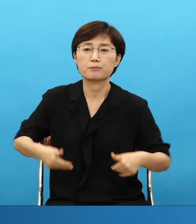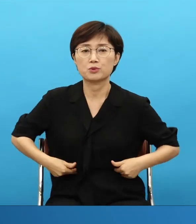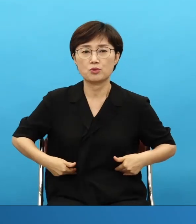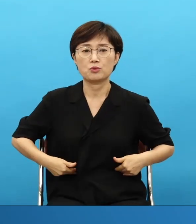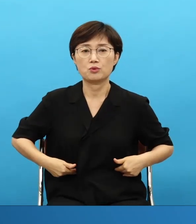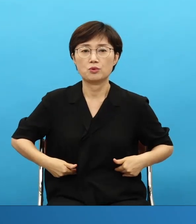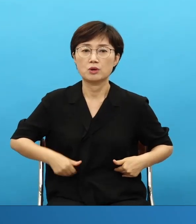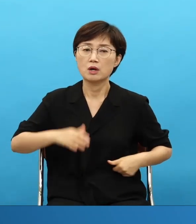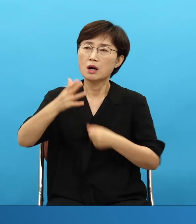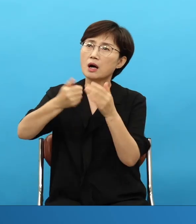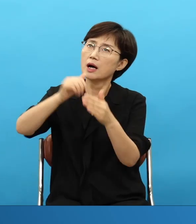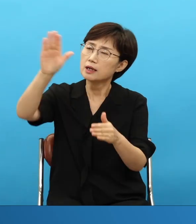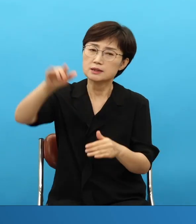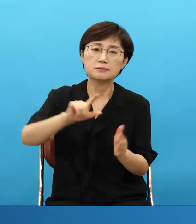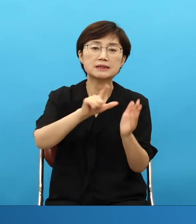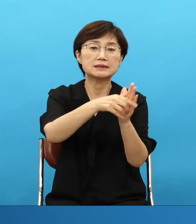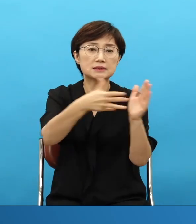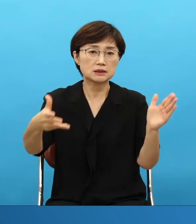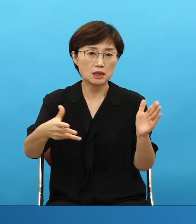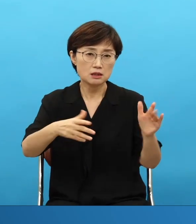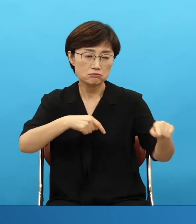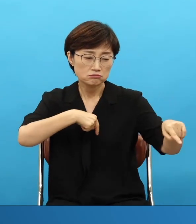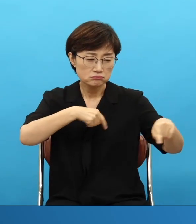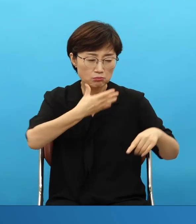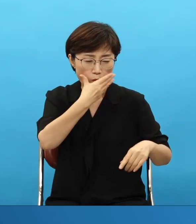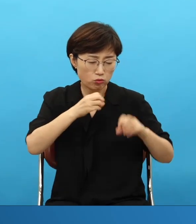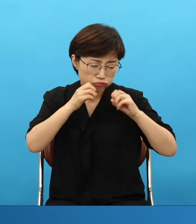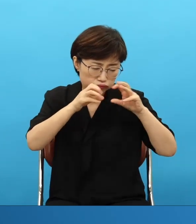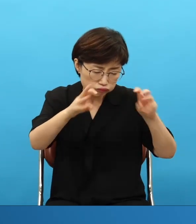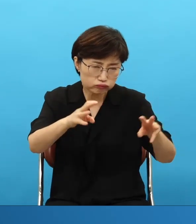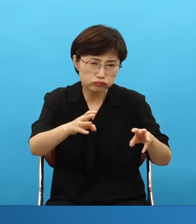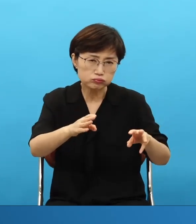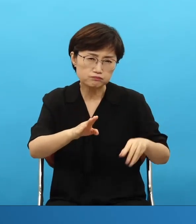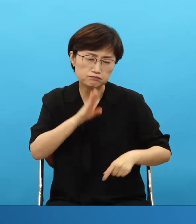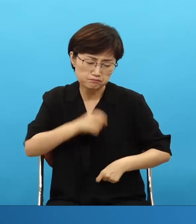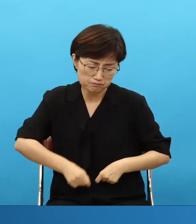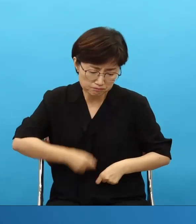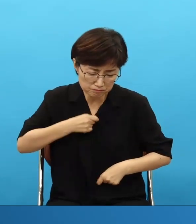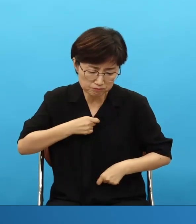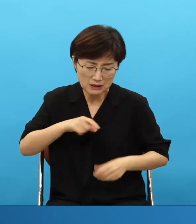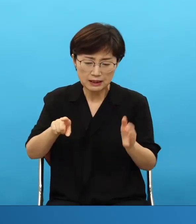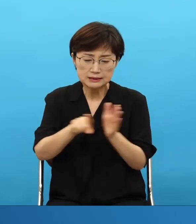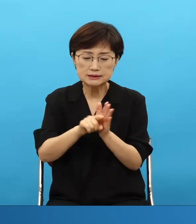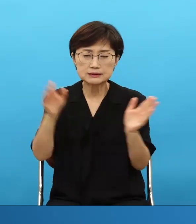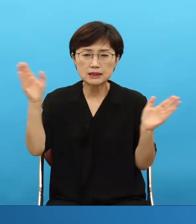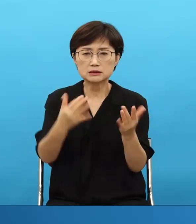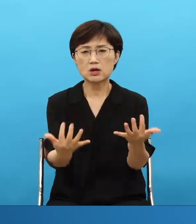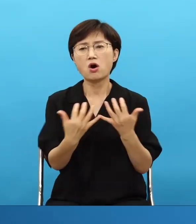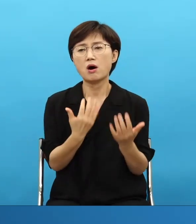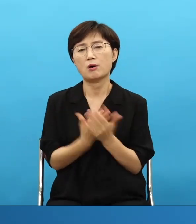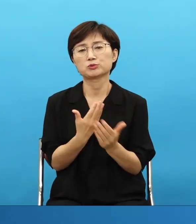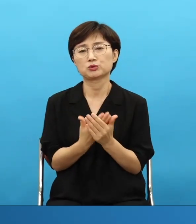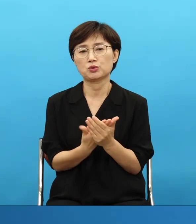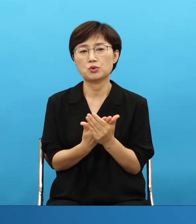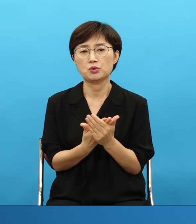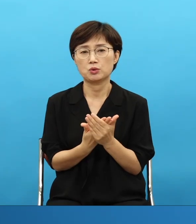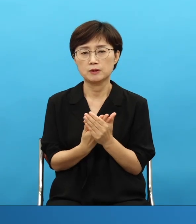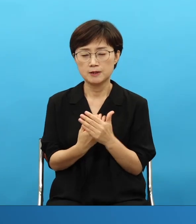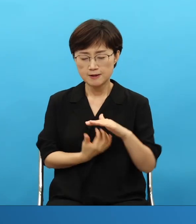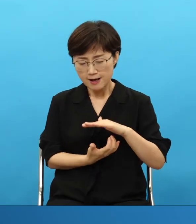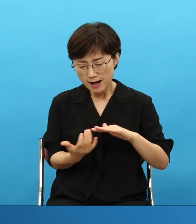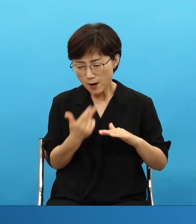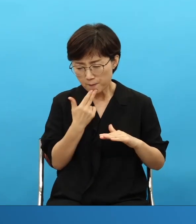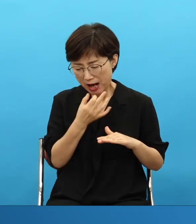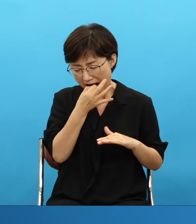시대를 움직일 만한 정말 복음 누리는 신학생들이 몰려들게 하옵소서. 정말 자기 동기 없고 계산